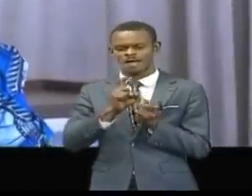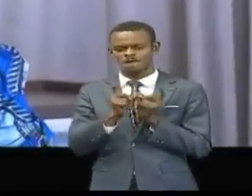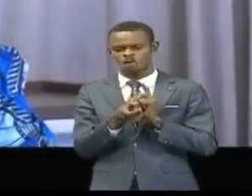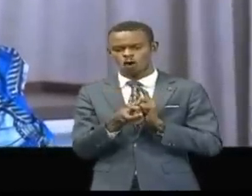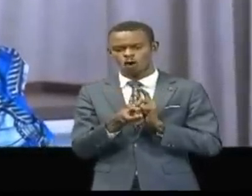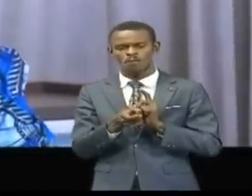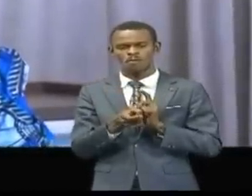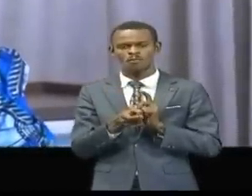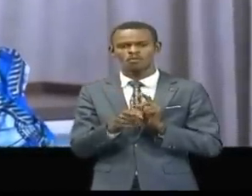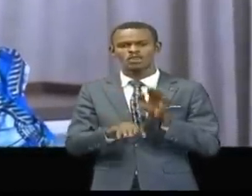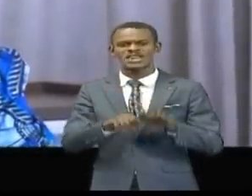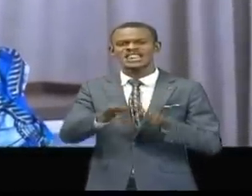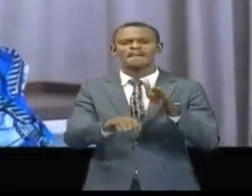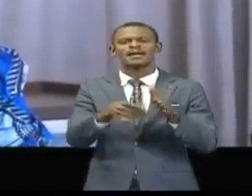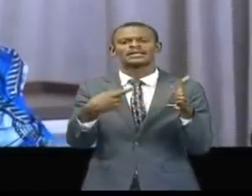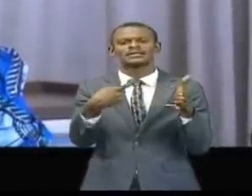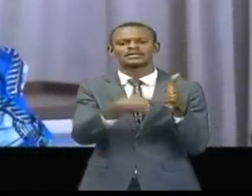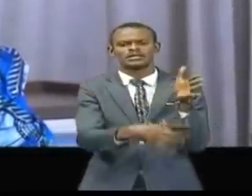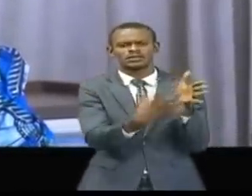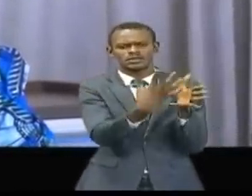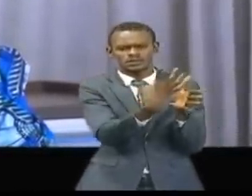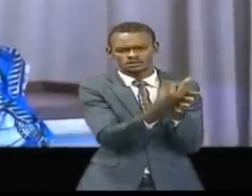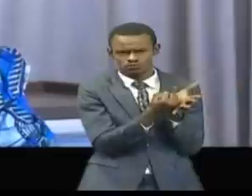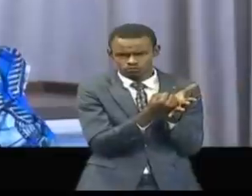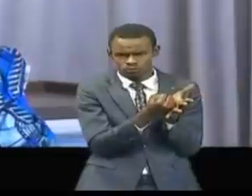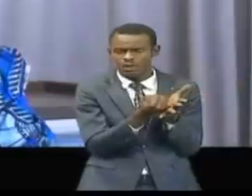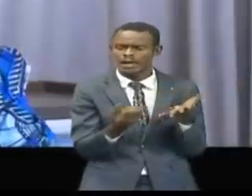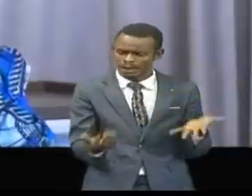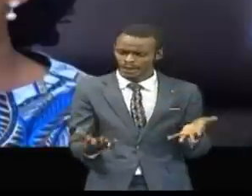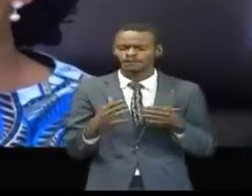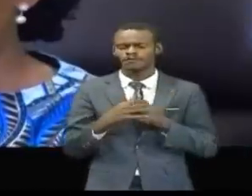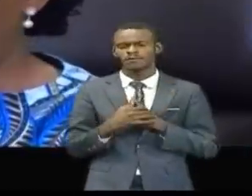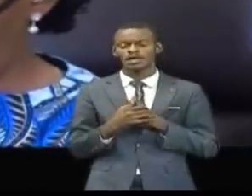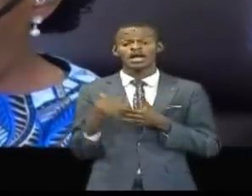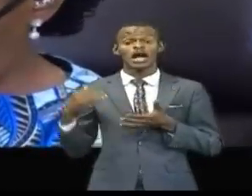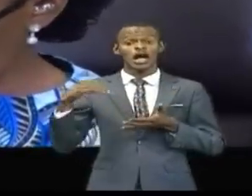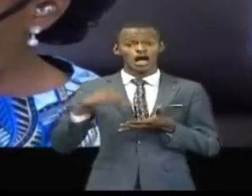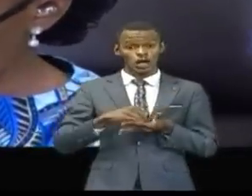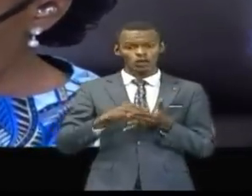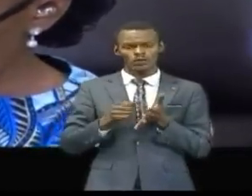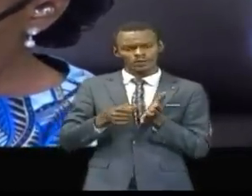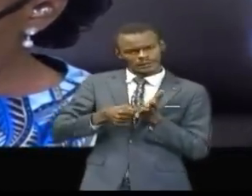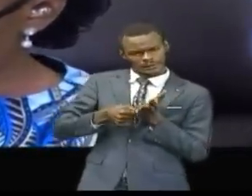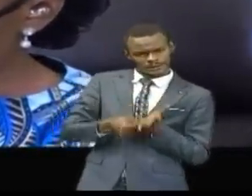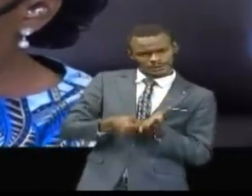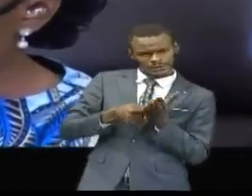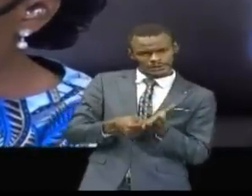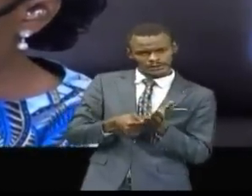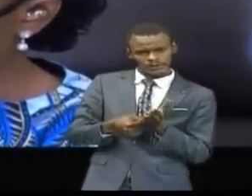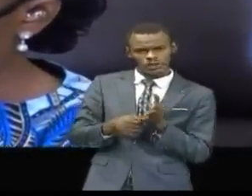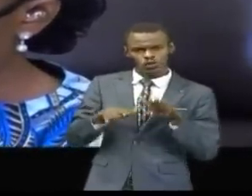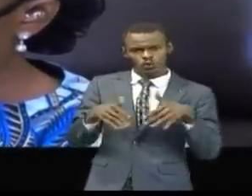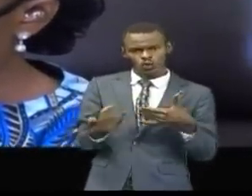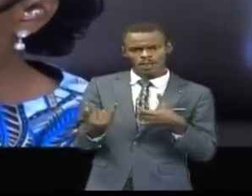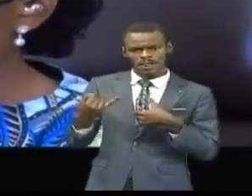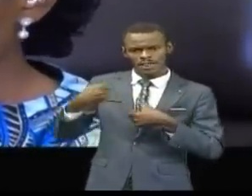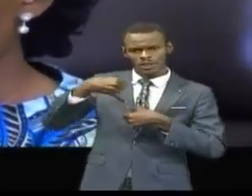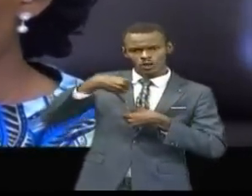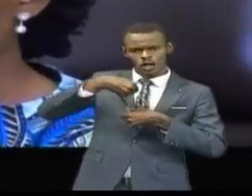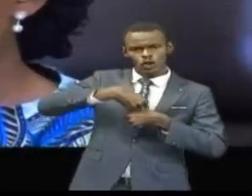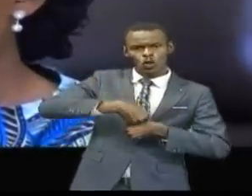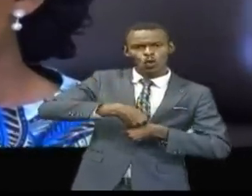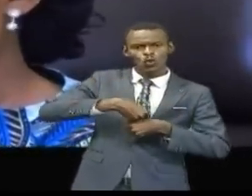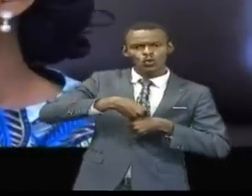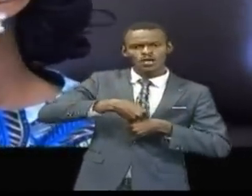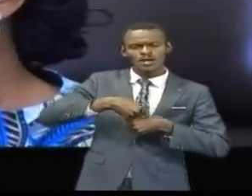souligné que l'introduction dans la structure du système fiscal congolais de l'impôt sur les sociétés et de